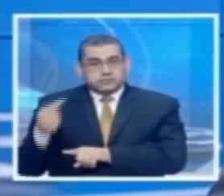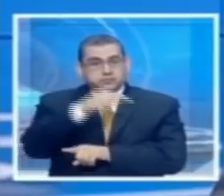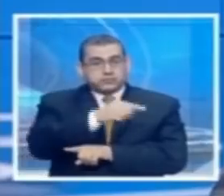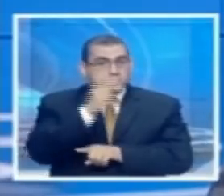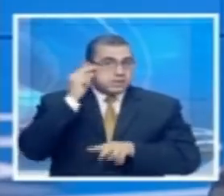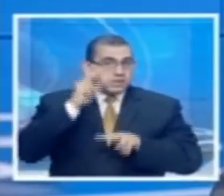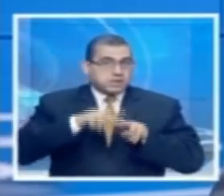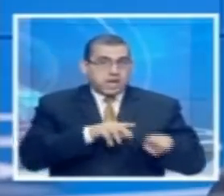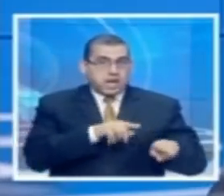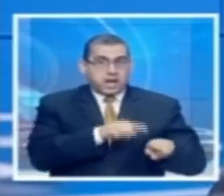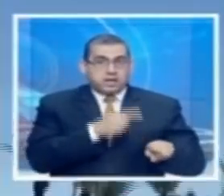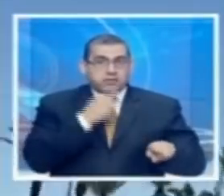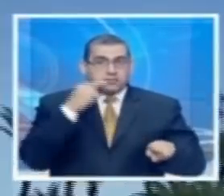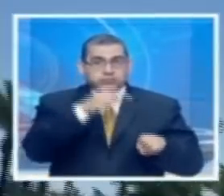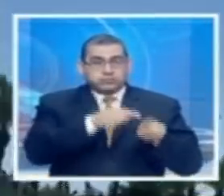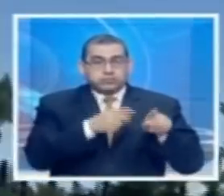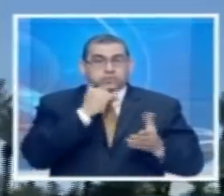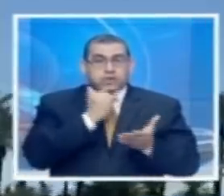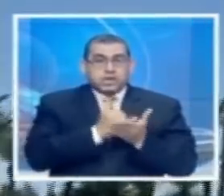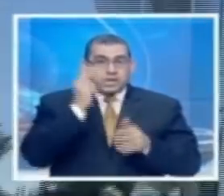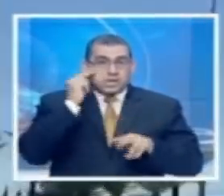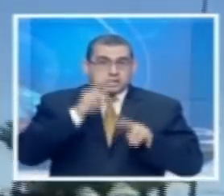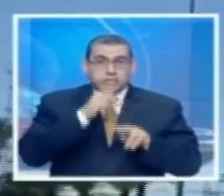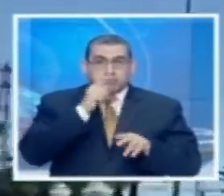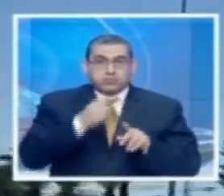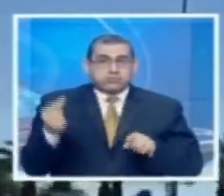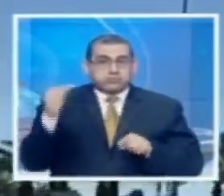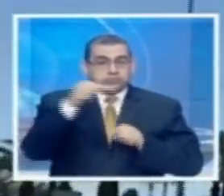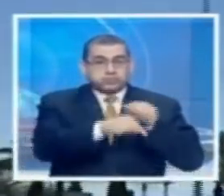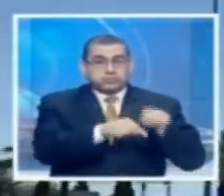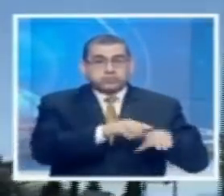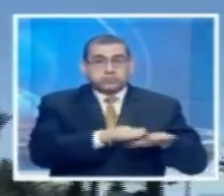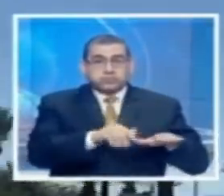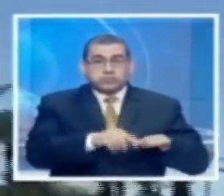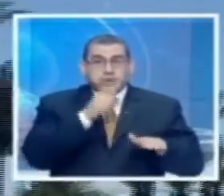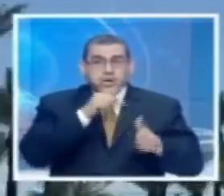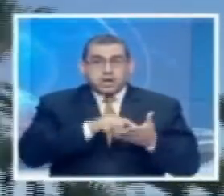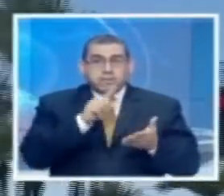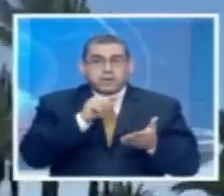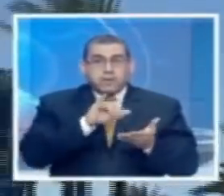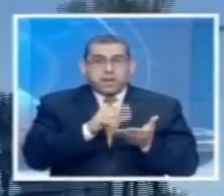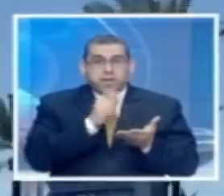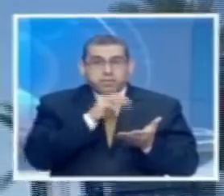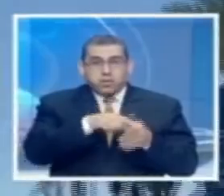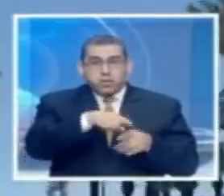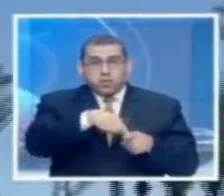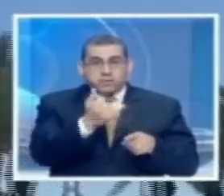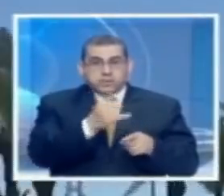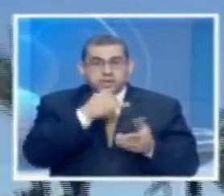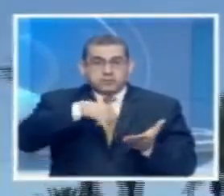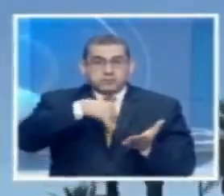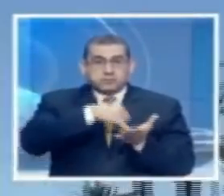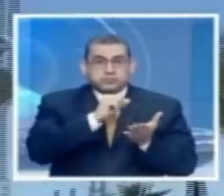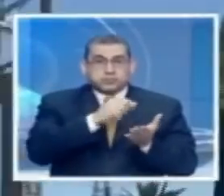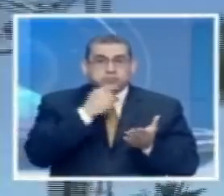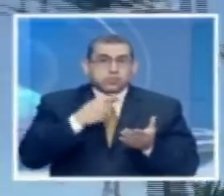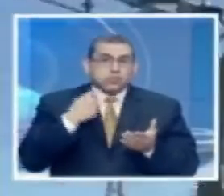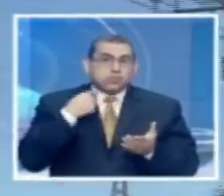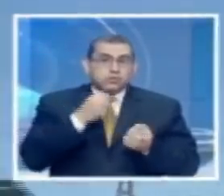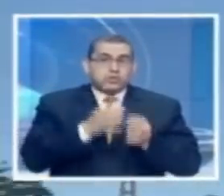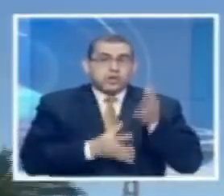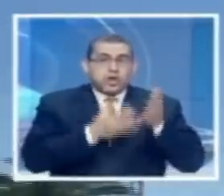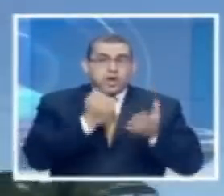الإسرائيلية. وقد أشارت مصادر إسرائيلية إلى سقوط صاروخ في ضاحية رماد جان قرب تل أبيب تسبب في